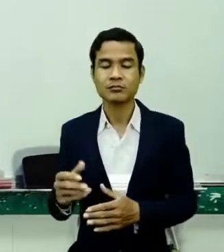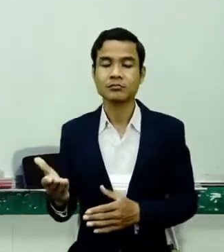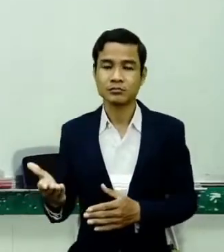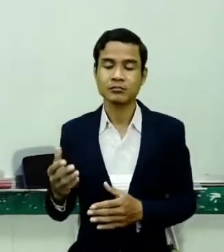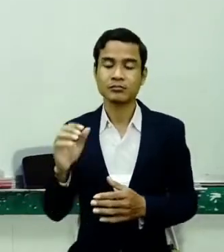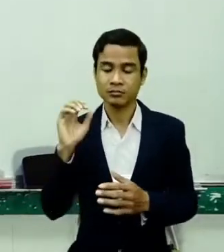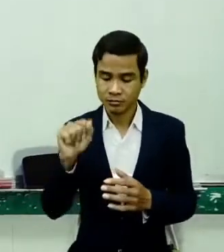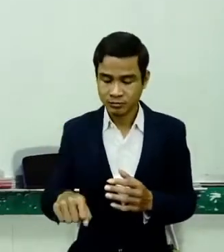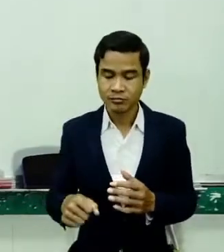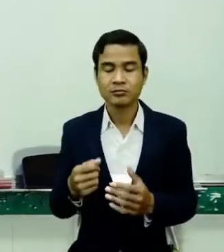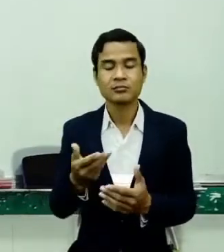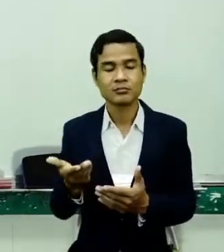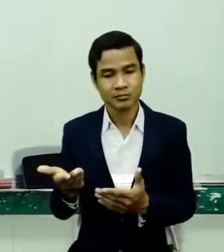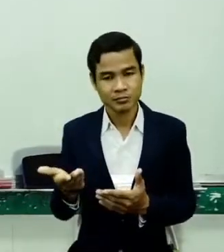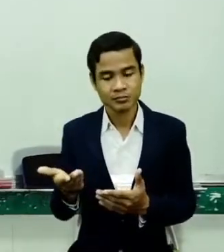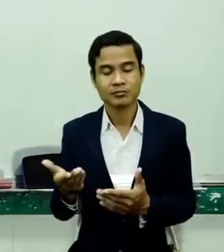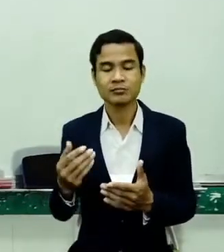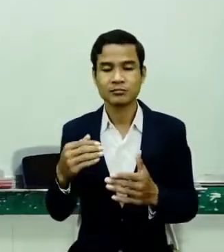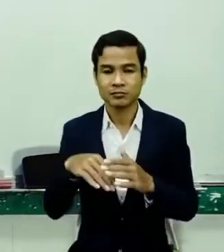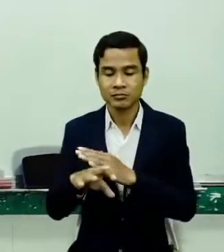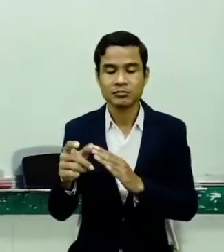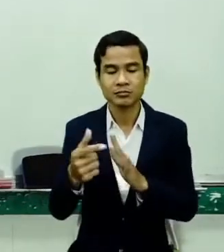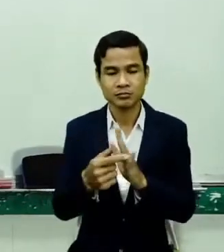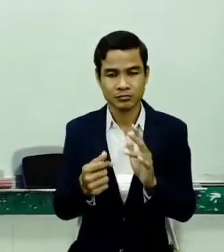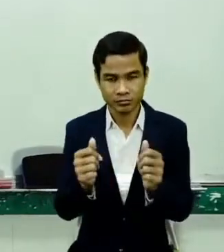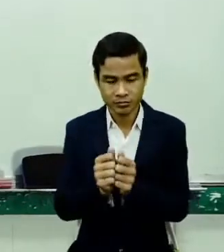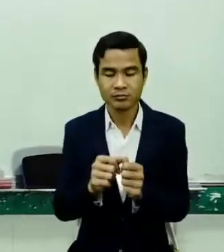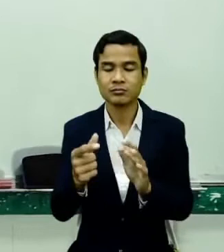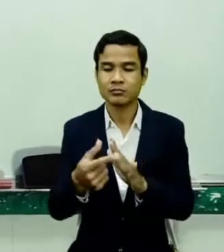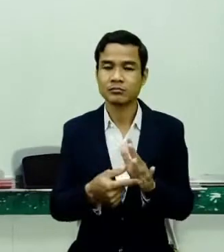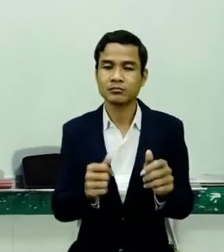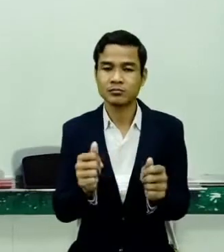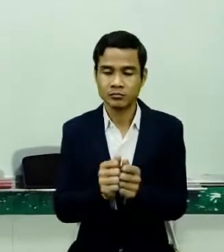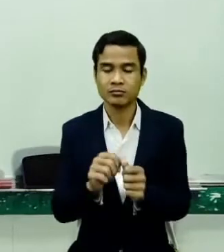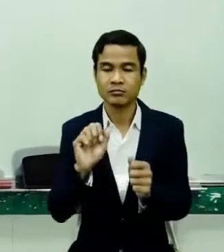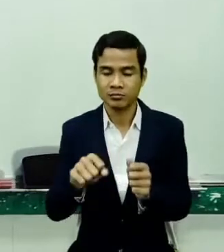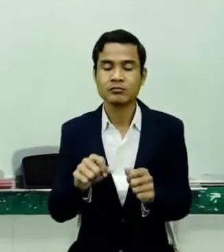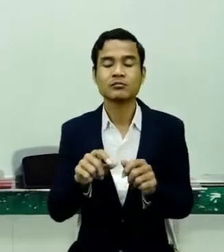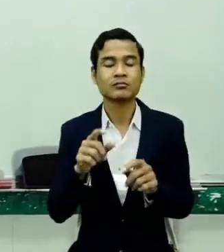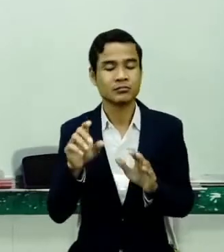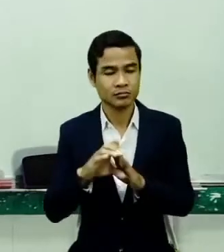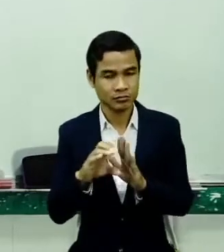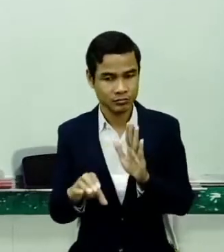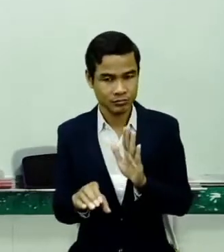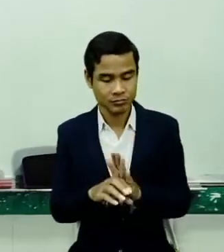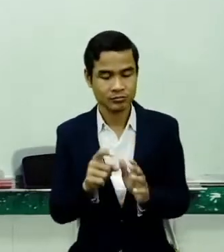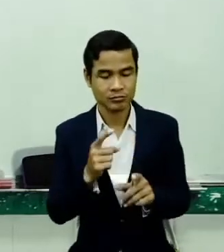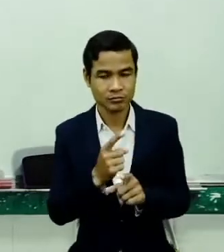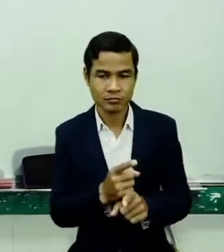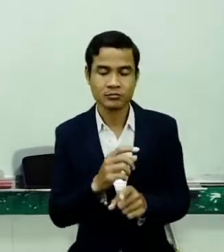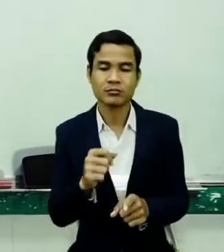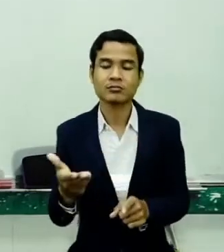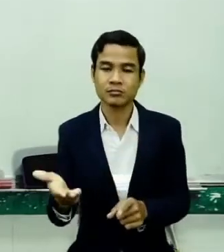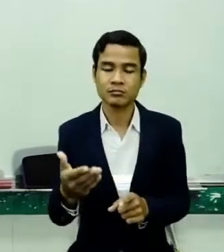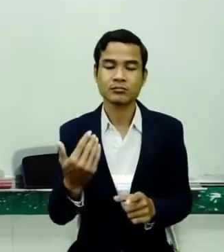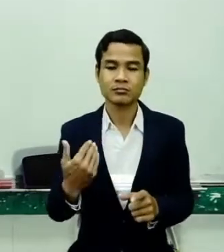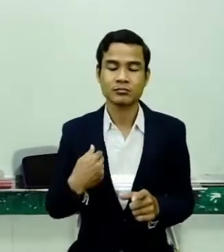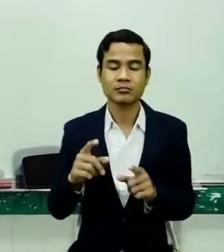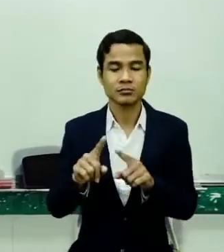គឺពួកគាត់អាចចូលរៀបអាពាហ៍ពិពាហ៍ដោយស្របច្បាប់ចាអញ្ចឹងទាំងអស់នេះគឺជាភា